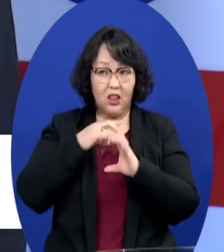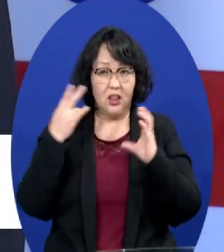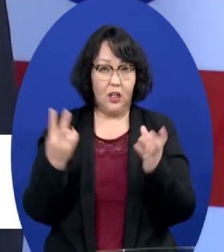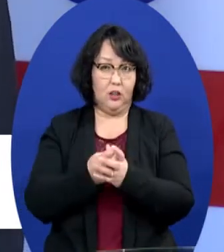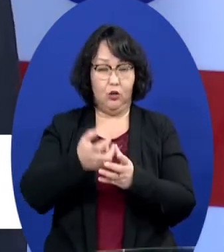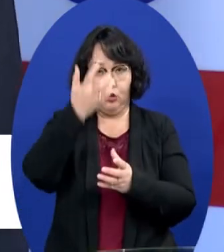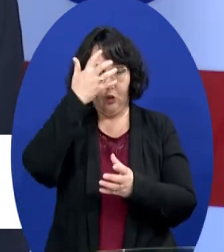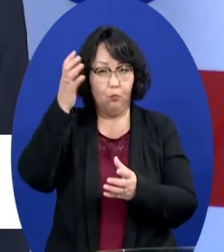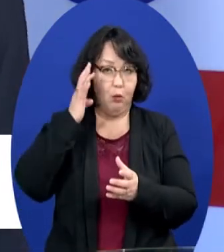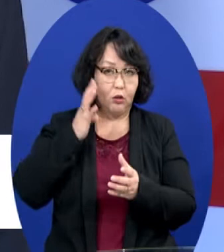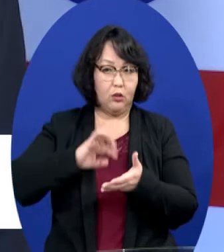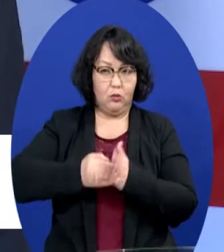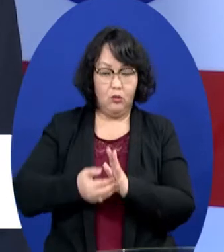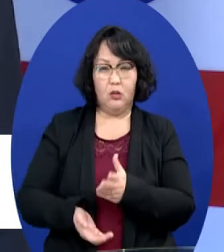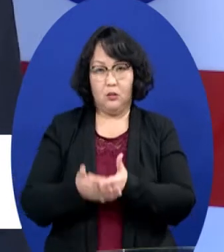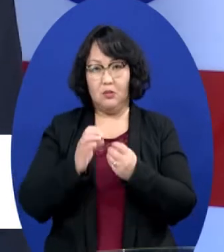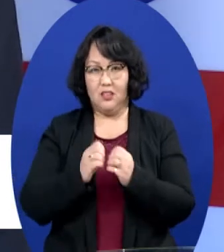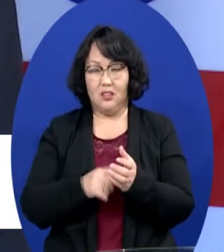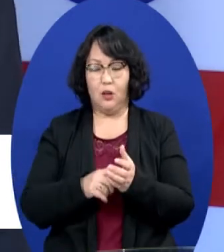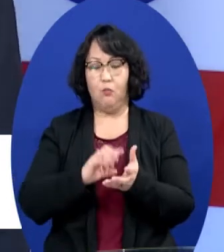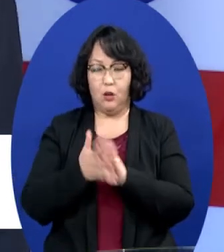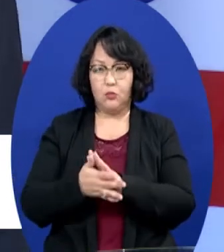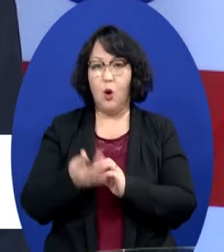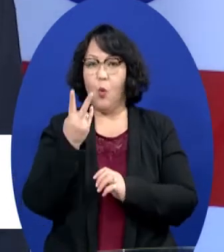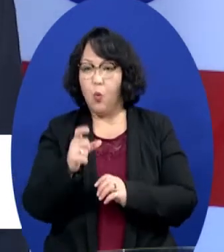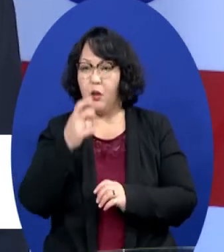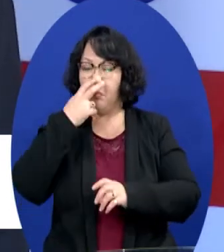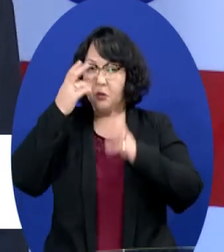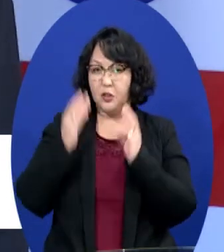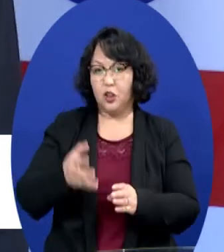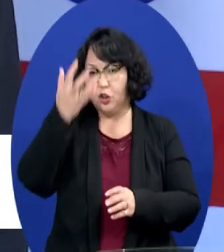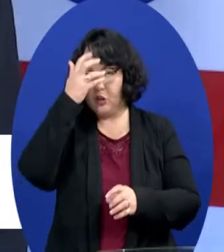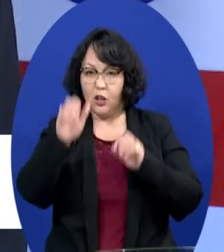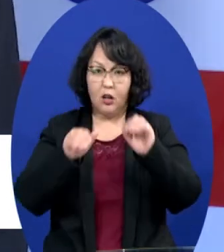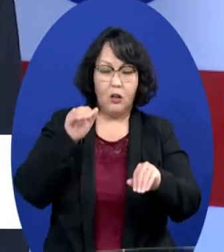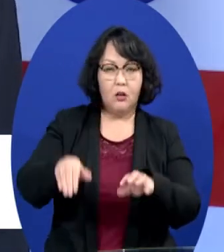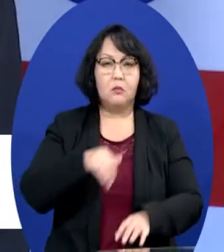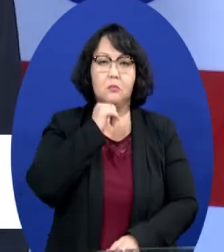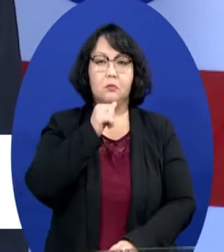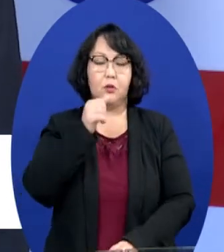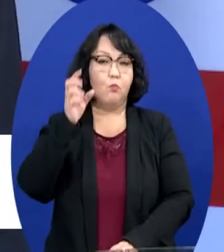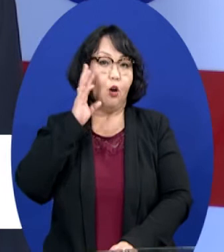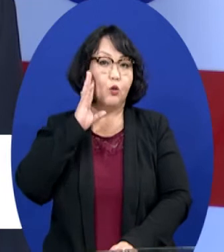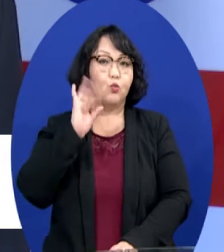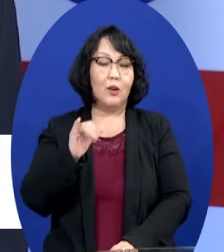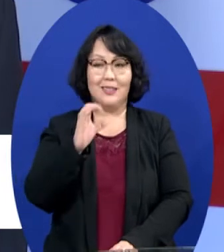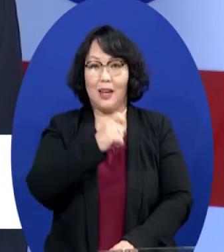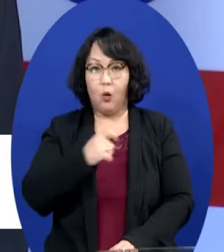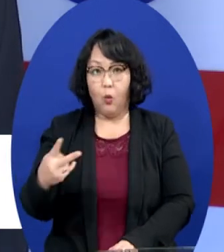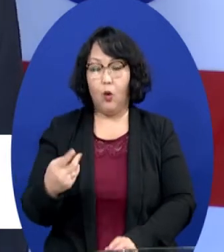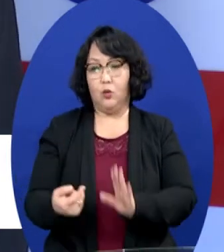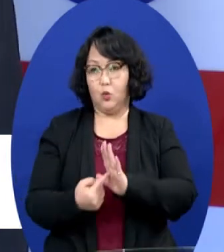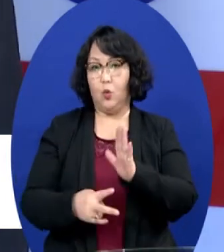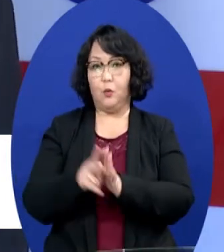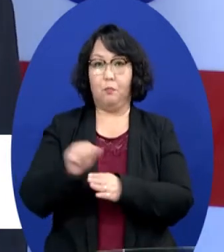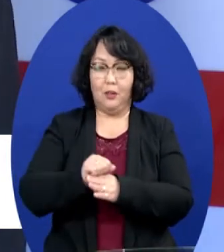байгаа. Бодлого гэдэг нь орол хамаг юм зөвхүүлэл үн ханшийн тохируулдаг гэсэн үг биш. Бодлого гэдэг маань санхүүжилтийн бэлтэж үг,